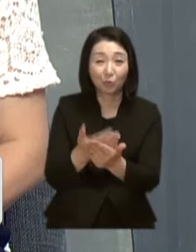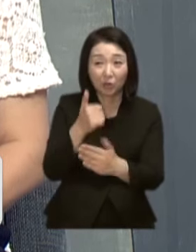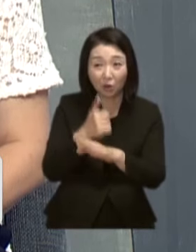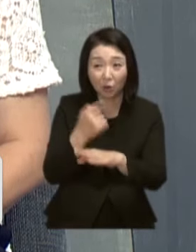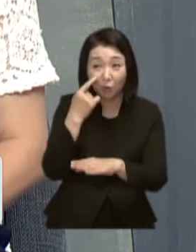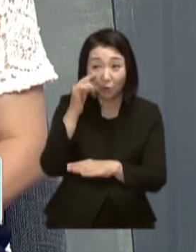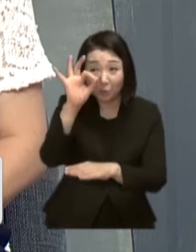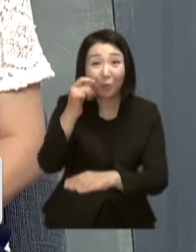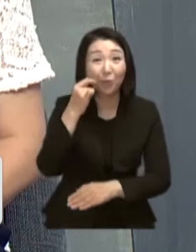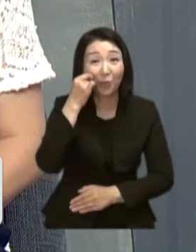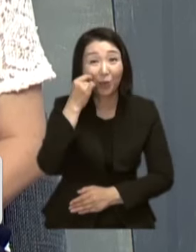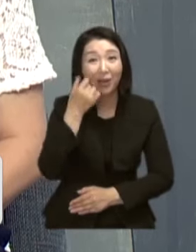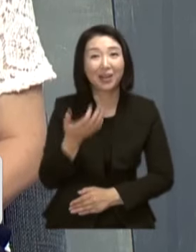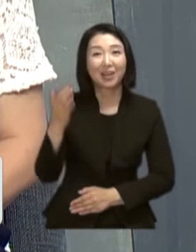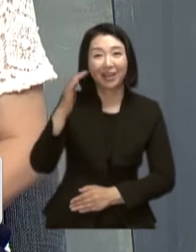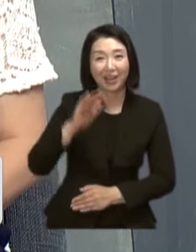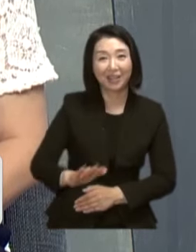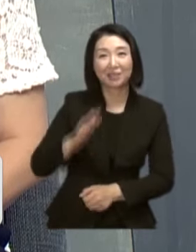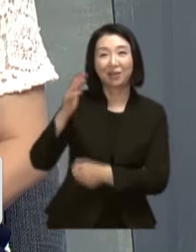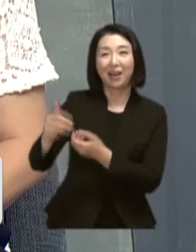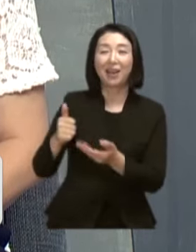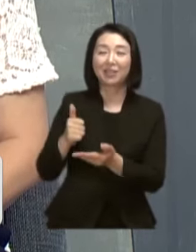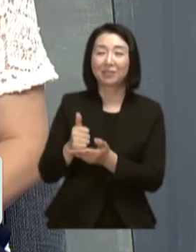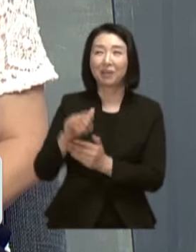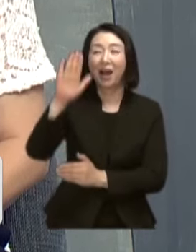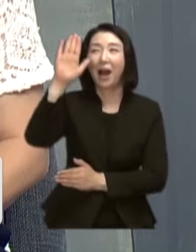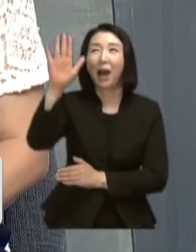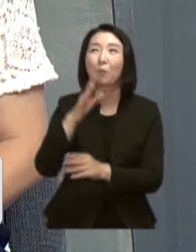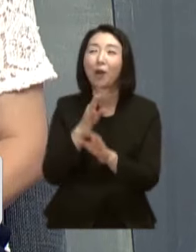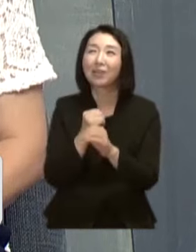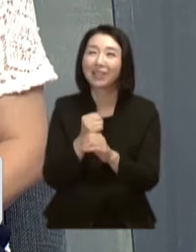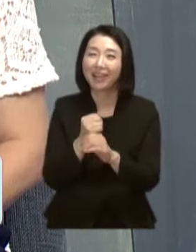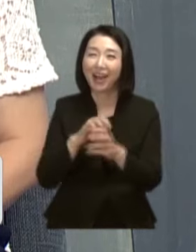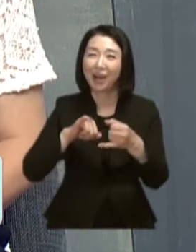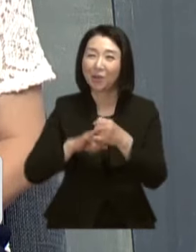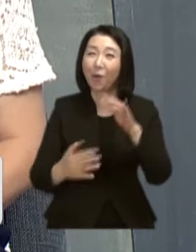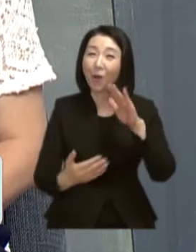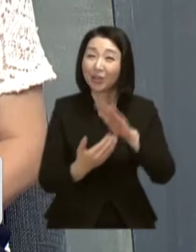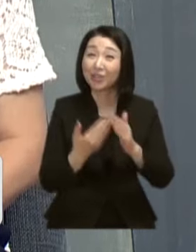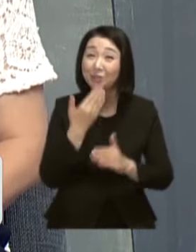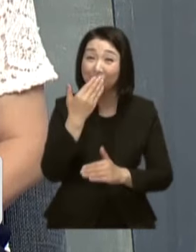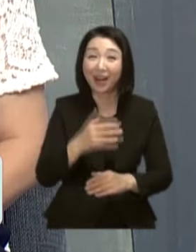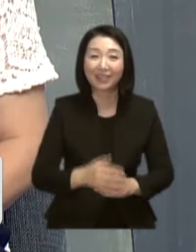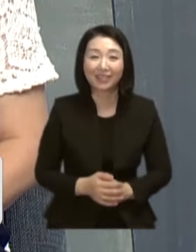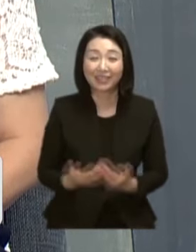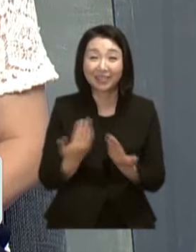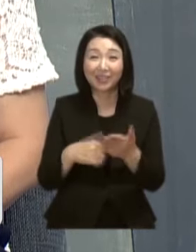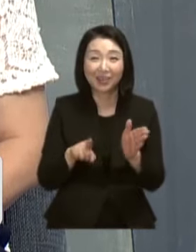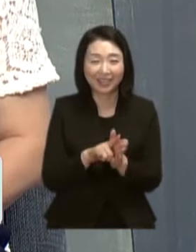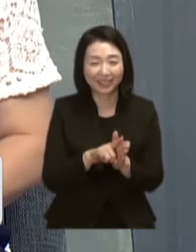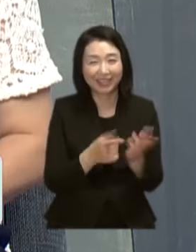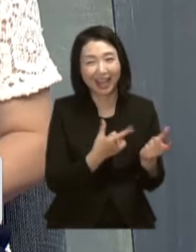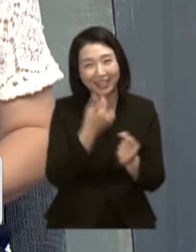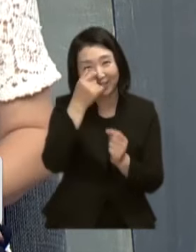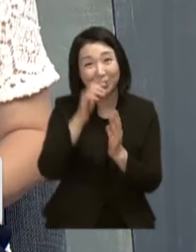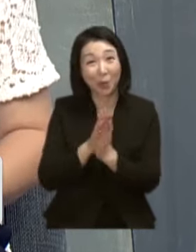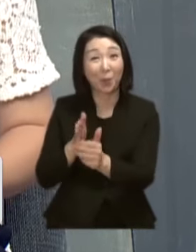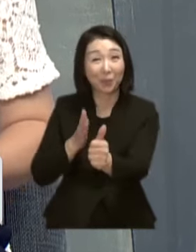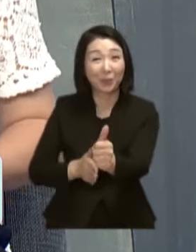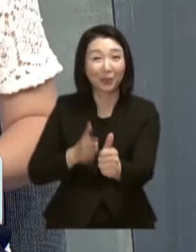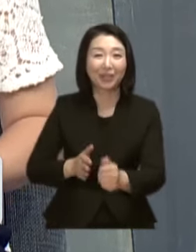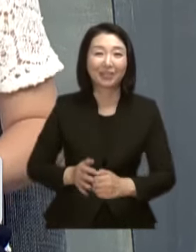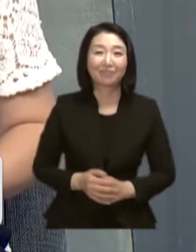못할지 모릅니다. 그러나 네. 하나님은 언젠가 이루실 겁니다. 아멘. 그 일을 위해 우리가 함께 기도했으면 좋겠습니다. 네.